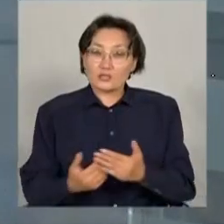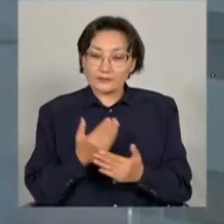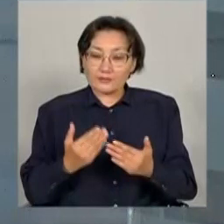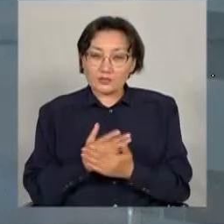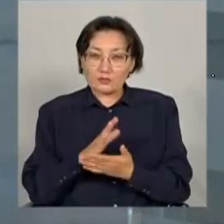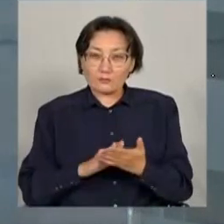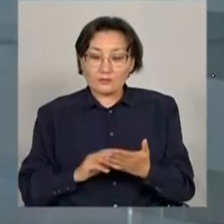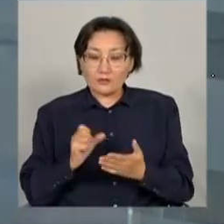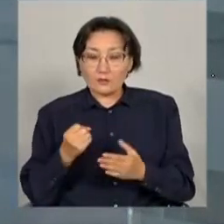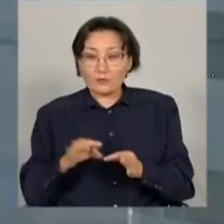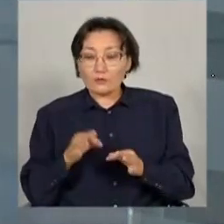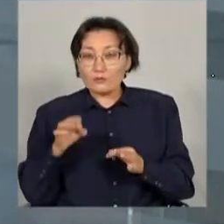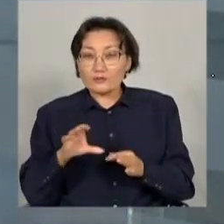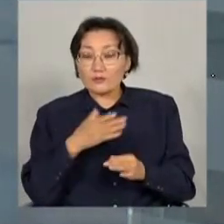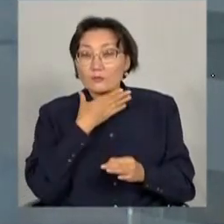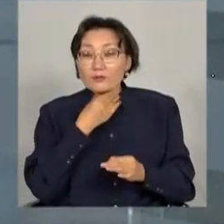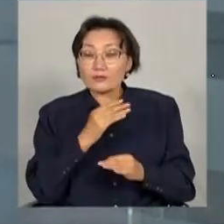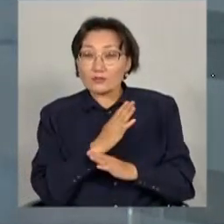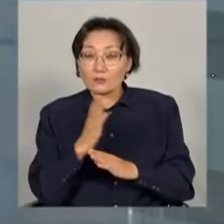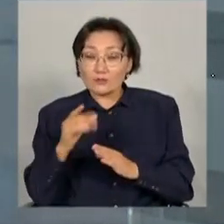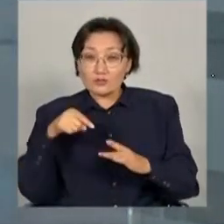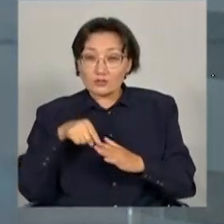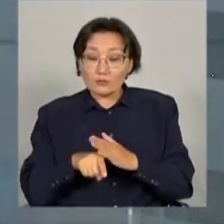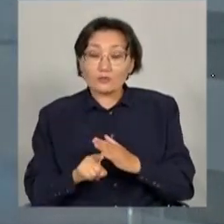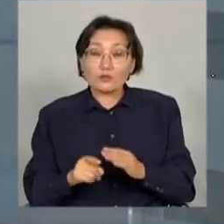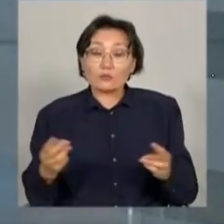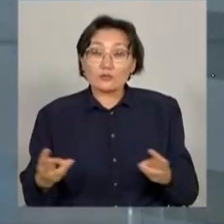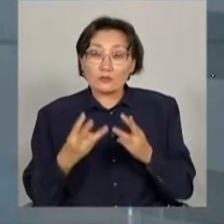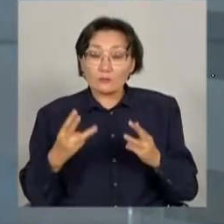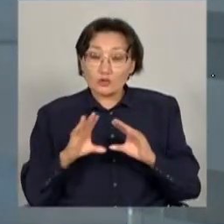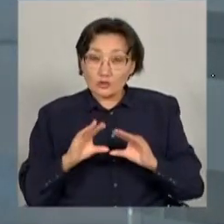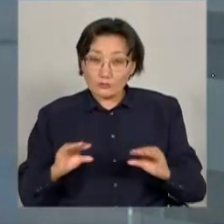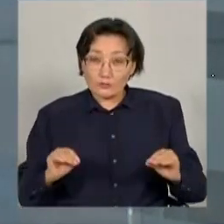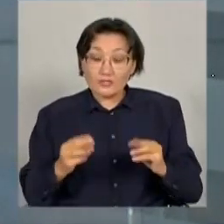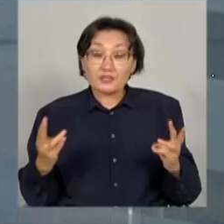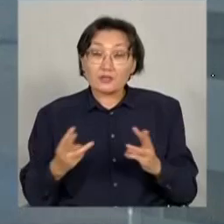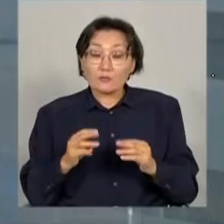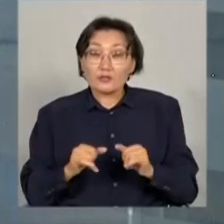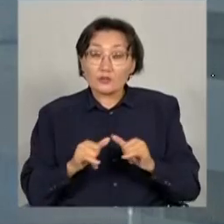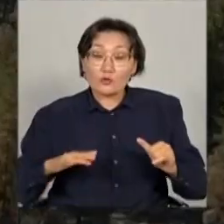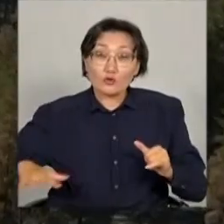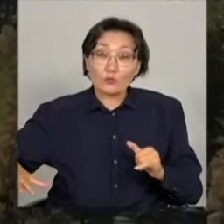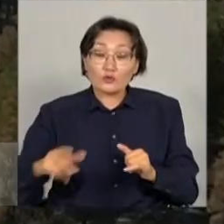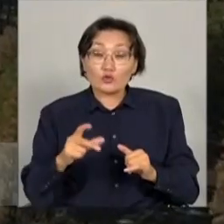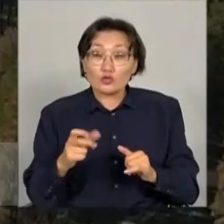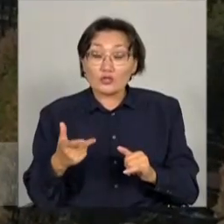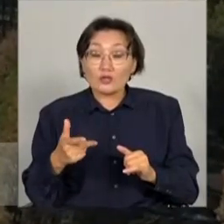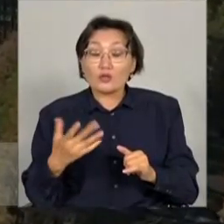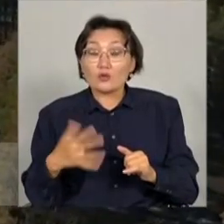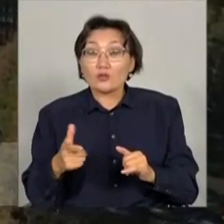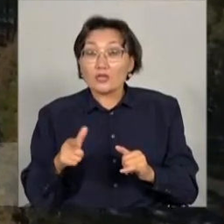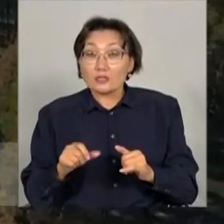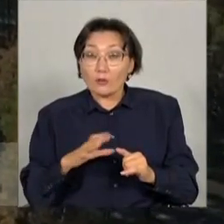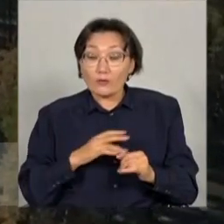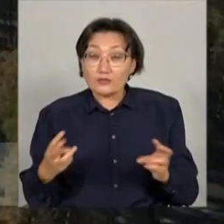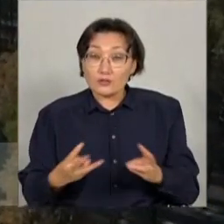Жалғастырамыз. Абай облысы Семей орманы табиги резерватындағы өрт оқшауланды. Қызыл жалын шарпыған аумағы 350 гектарды құраған еді.